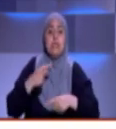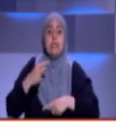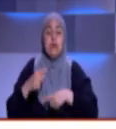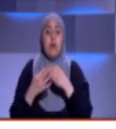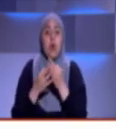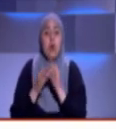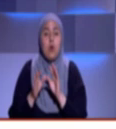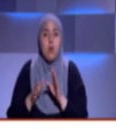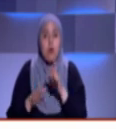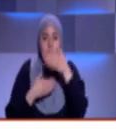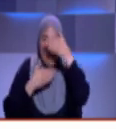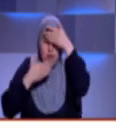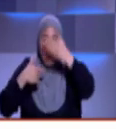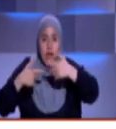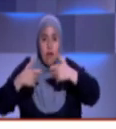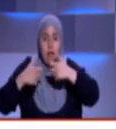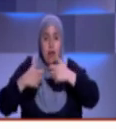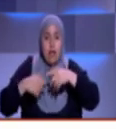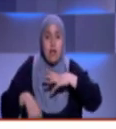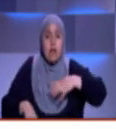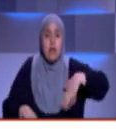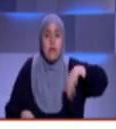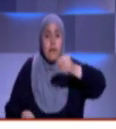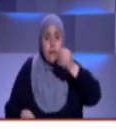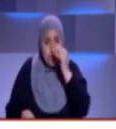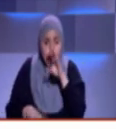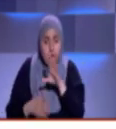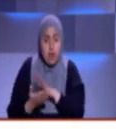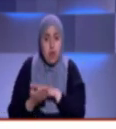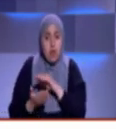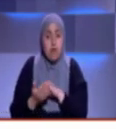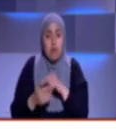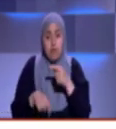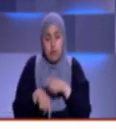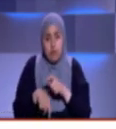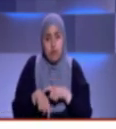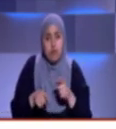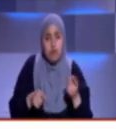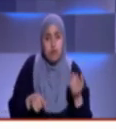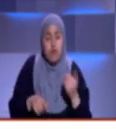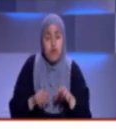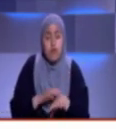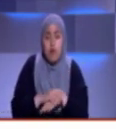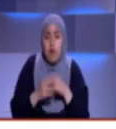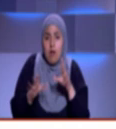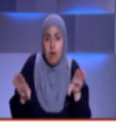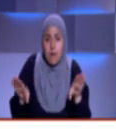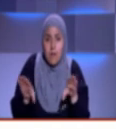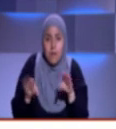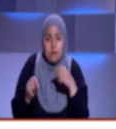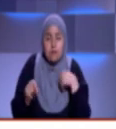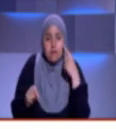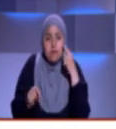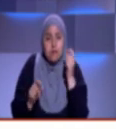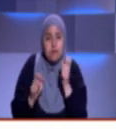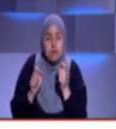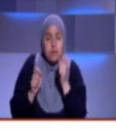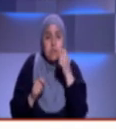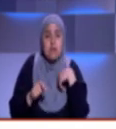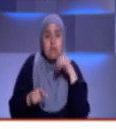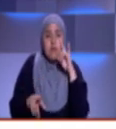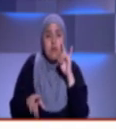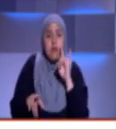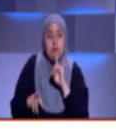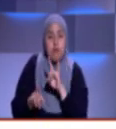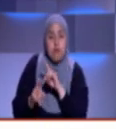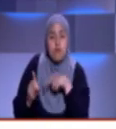الخلية الإرهابية وكان يحدث منذ فترة، وتم رصدهم بدقة وأماكن اختبائهم وأخذ